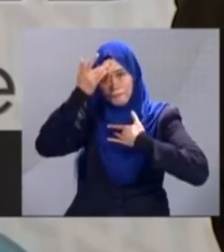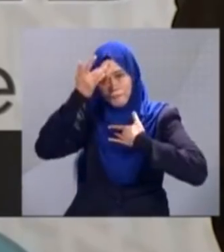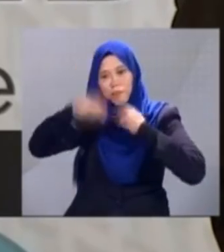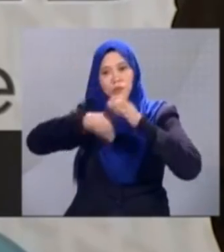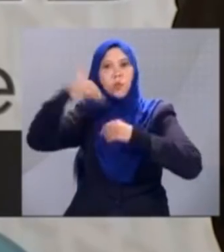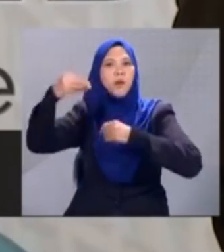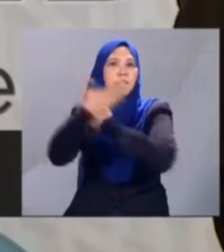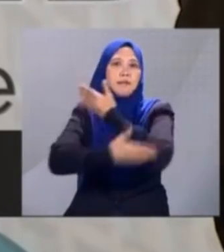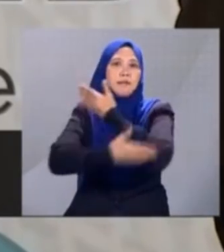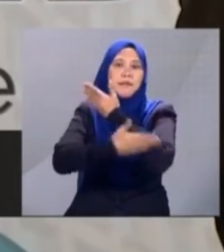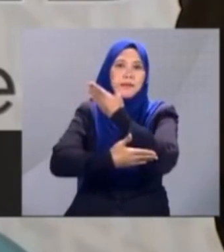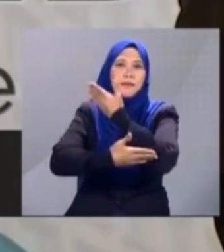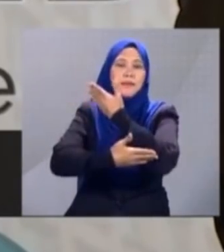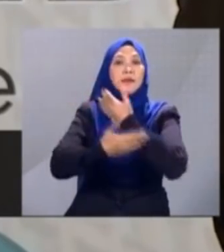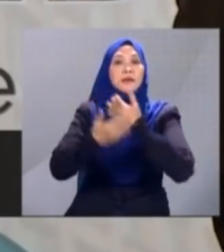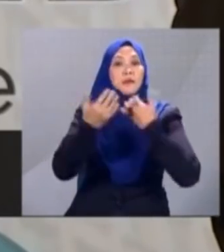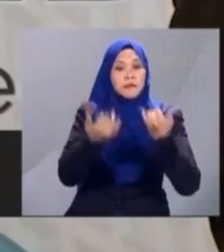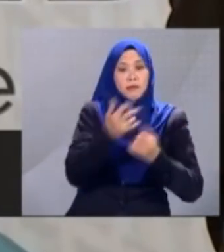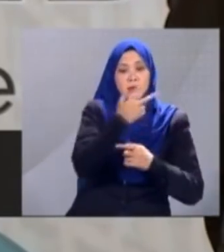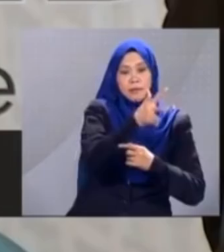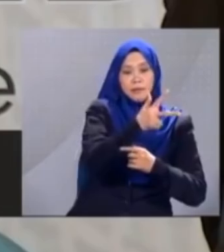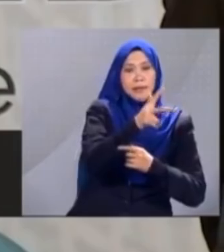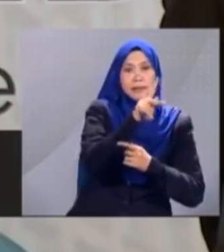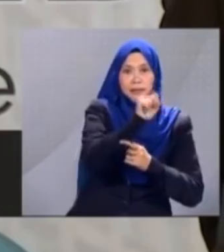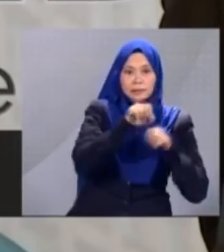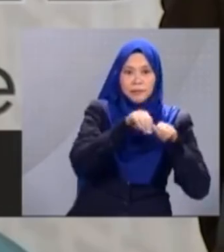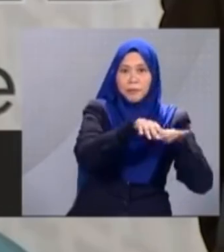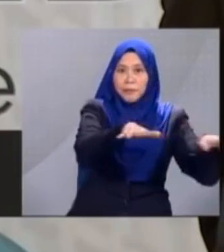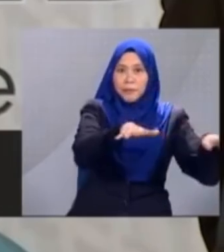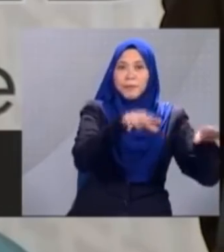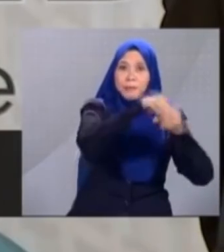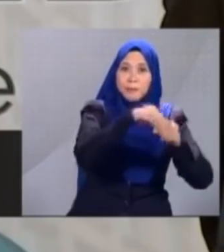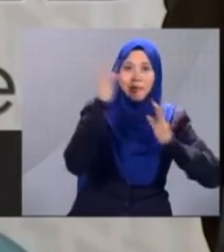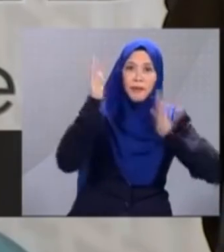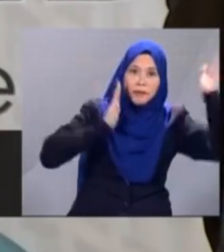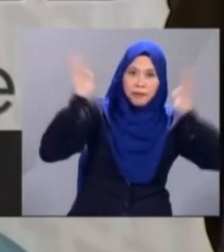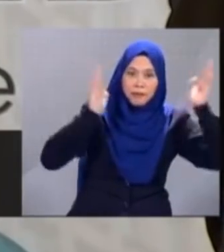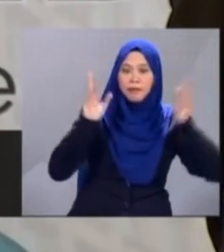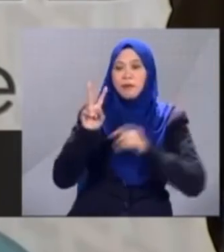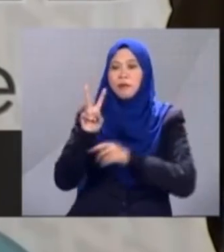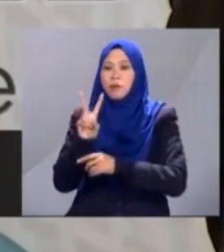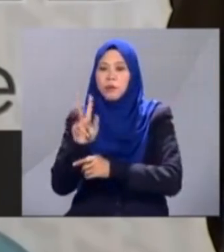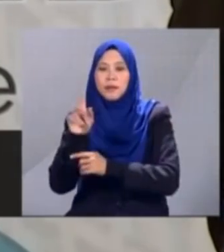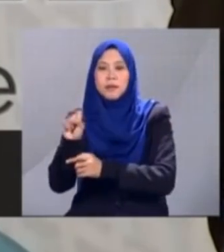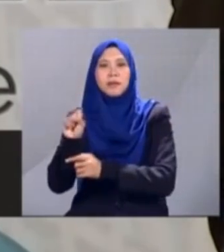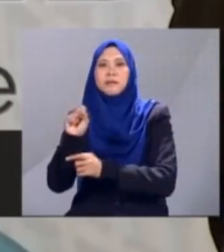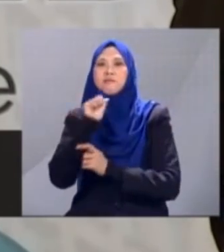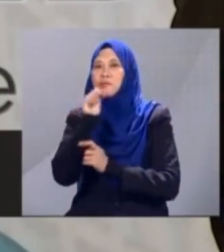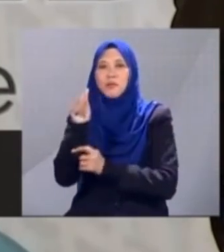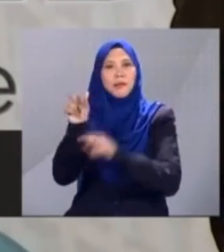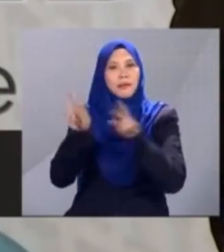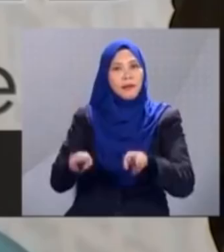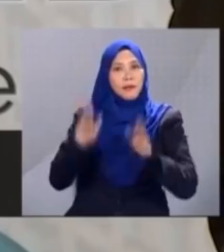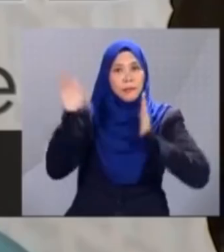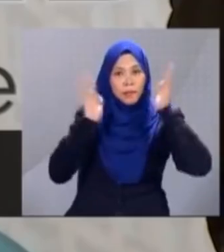negara. Daripada 13 kes penularan di dalam negara, 2 kes adalah bukan warga negara dan